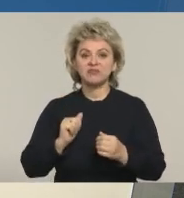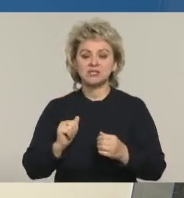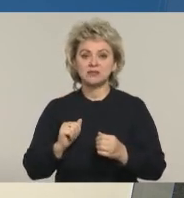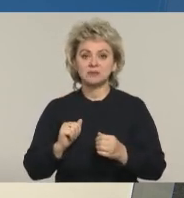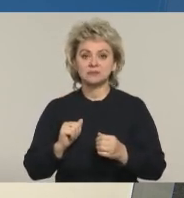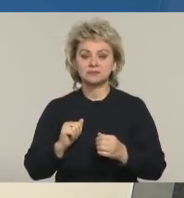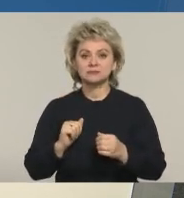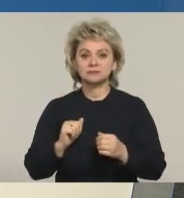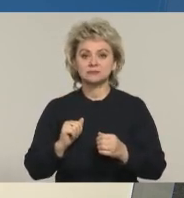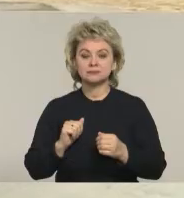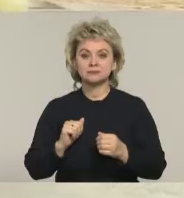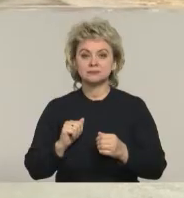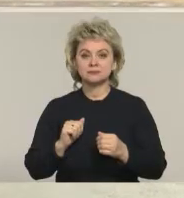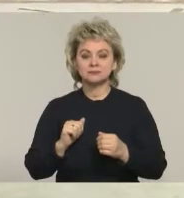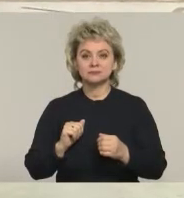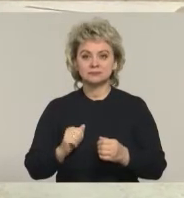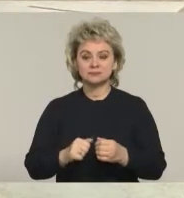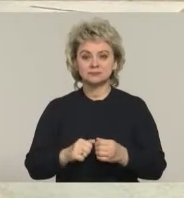будущей профессией.